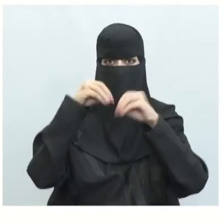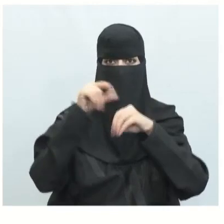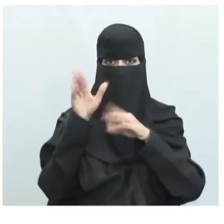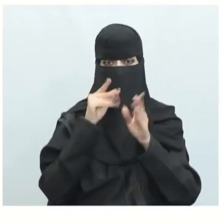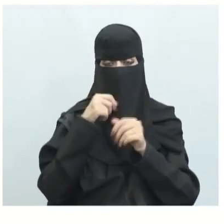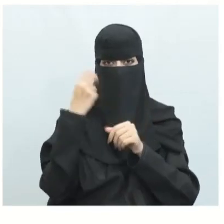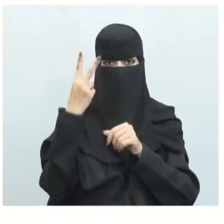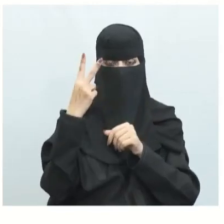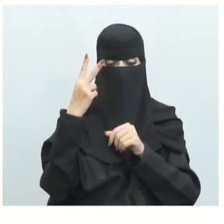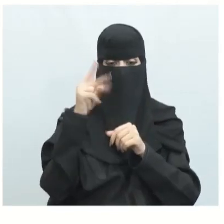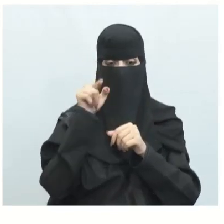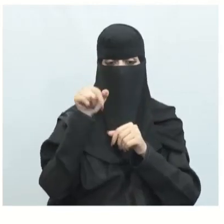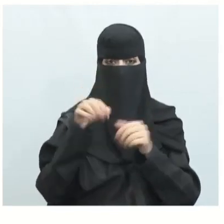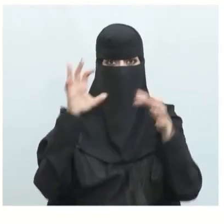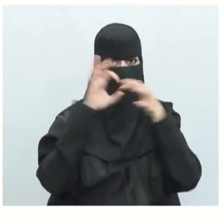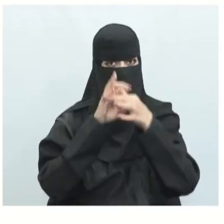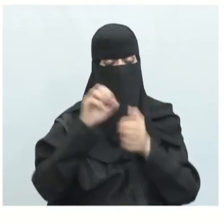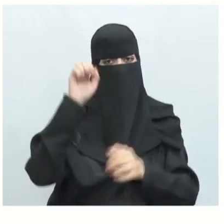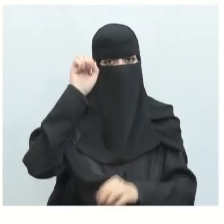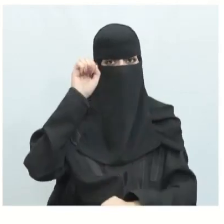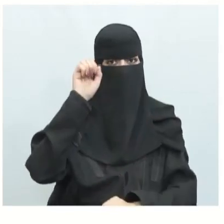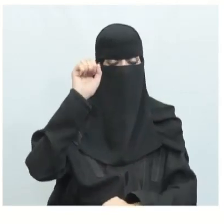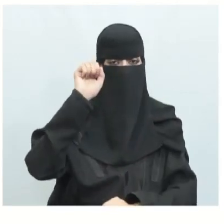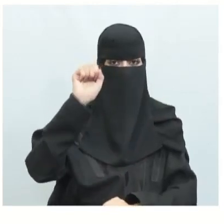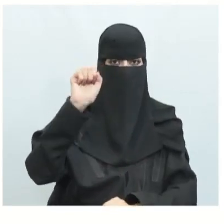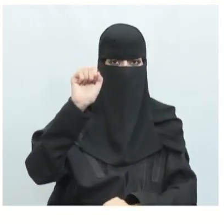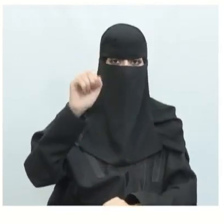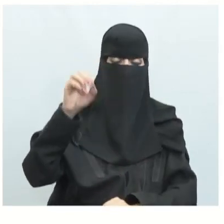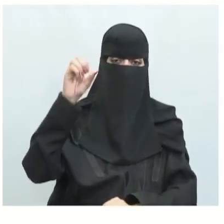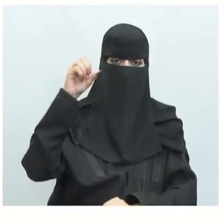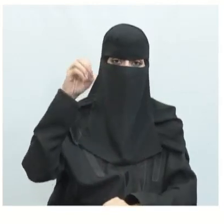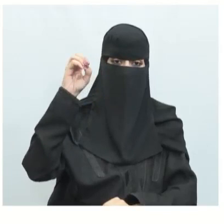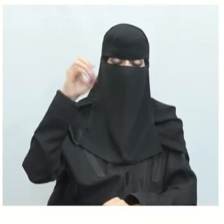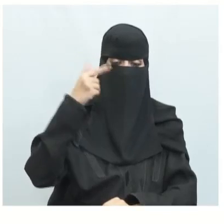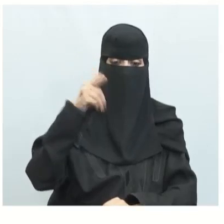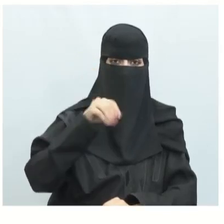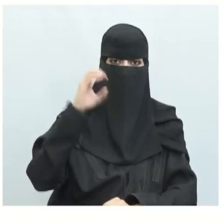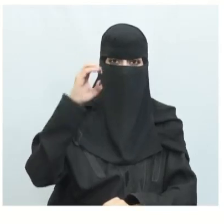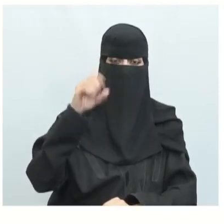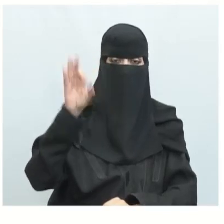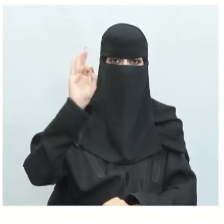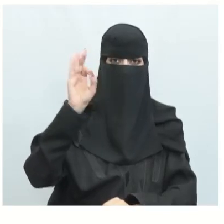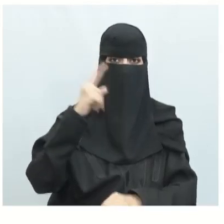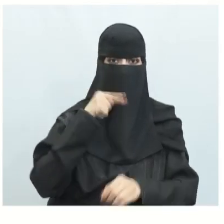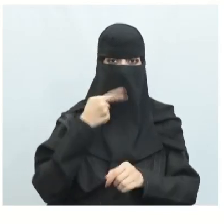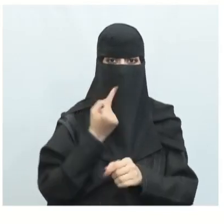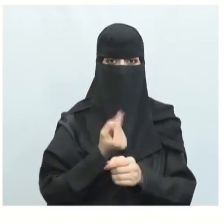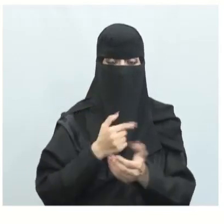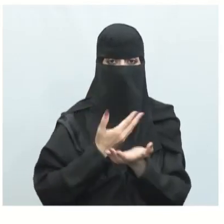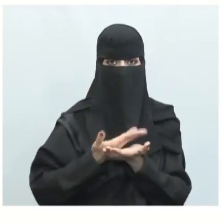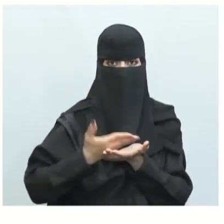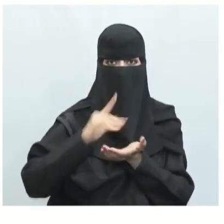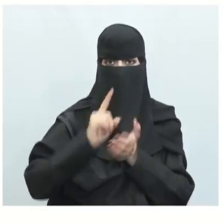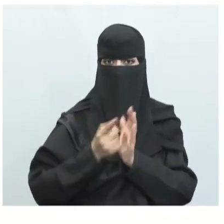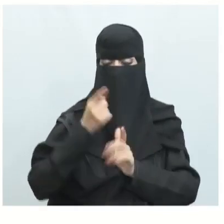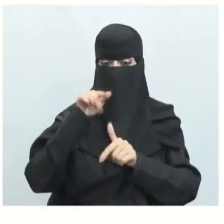زياده حافت ربط الاي مع الاي العقدتين والسي مع الاف عندما طلبنا الطباعه نفس الطباعه